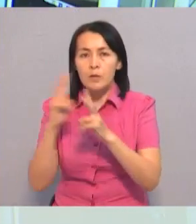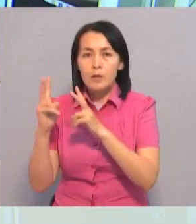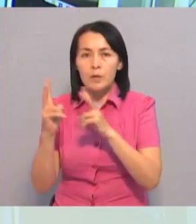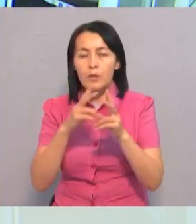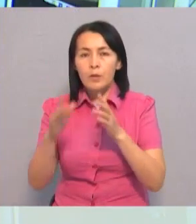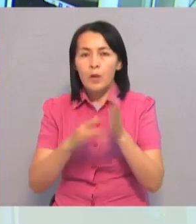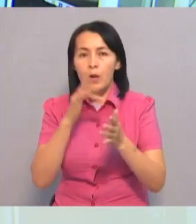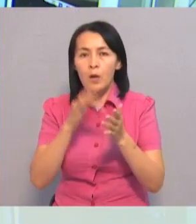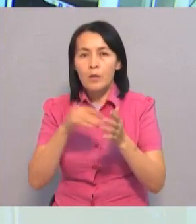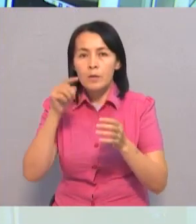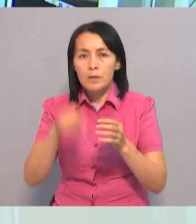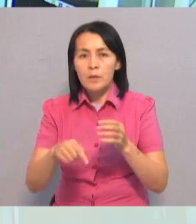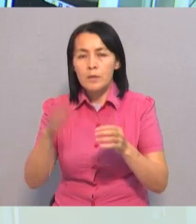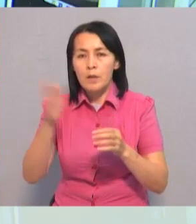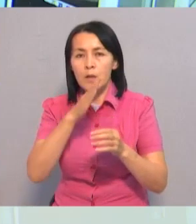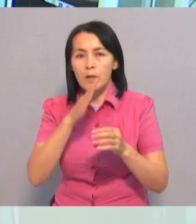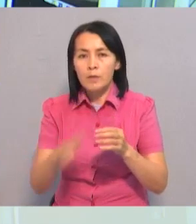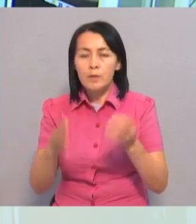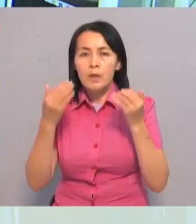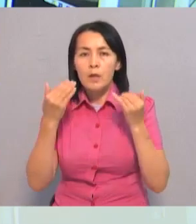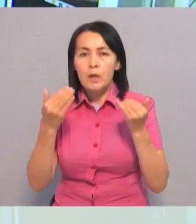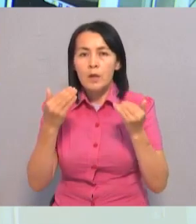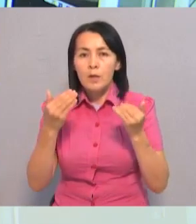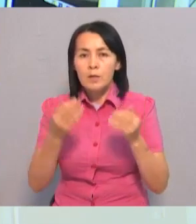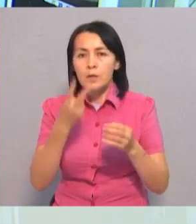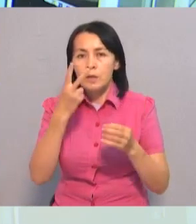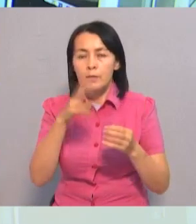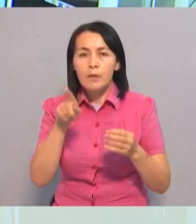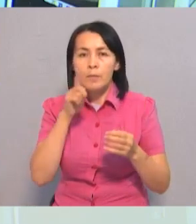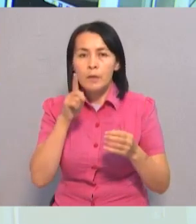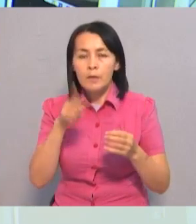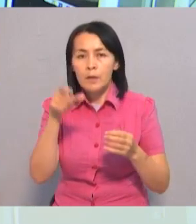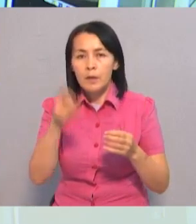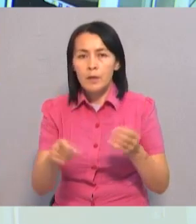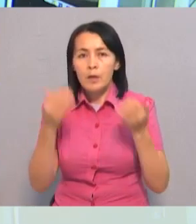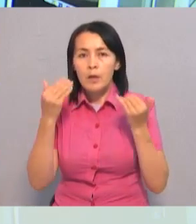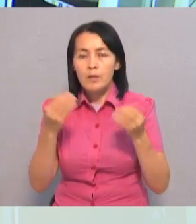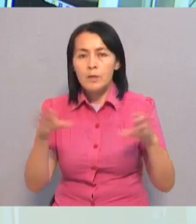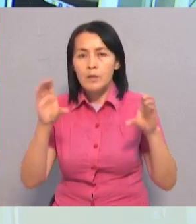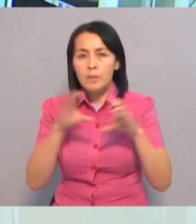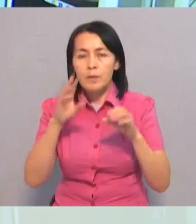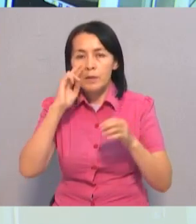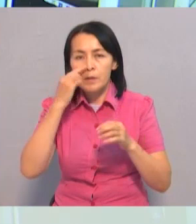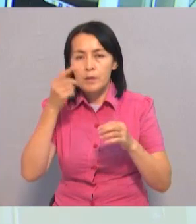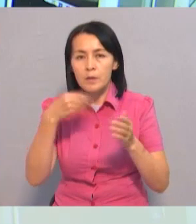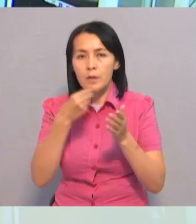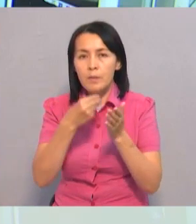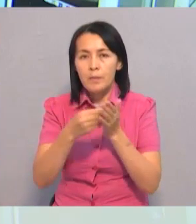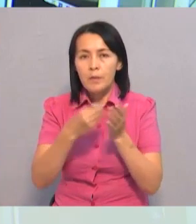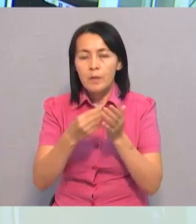по подозрению на наличие запрещенных предметов остановлены двое молодых людей. Кроме того, в магазине Шымкента